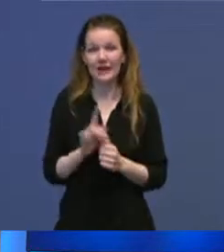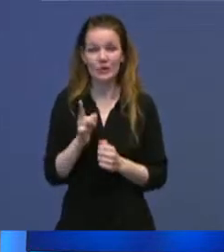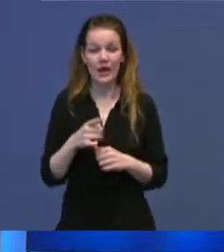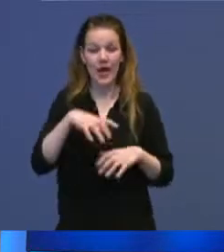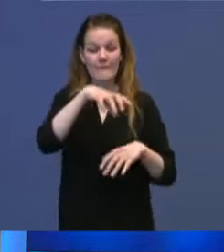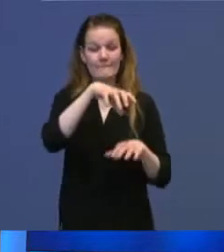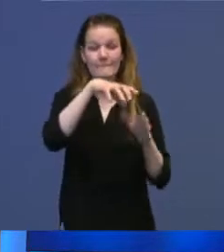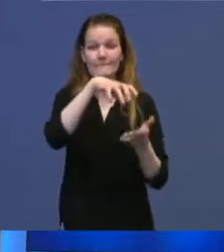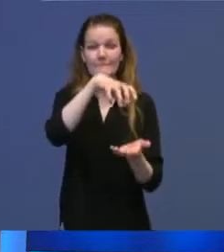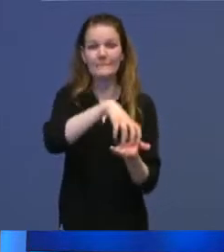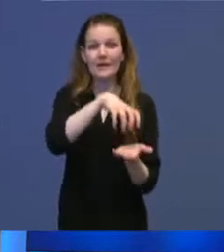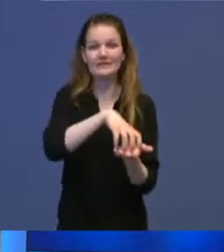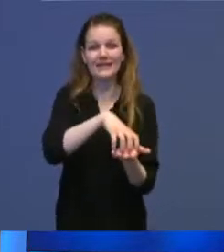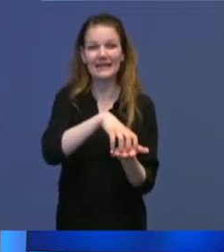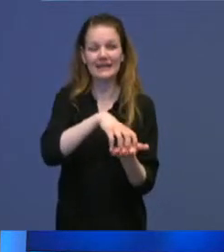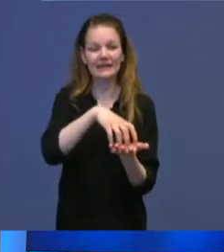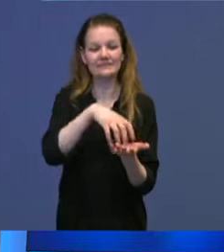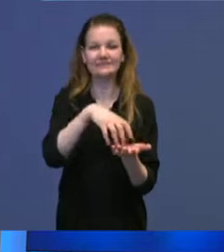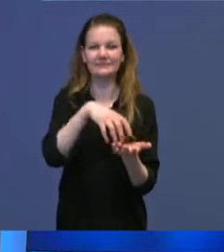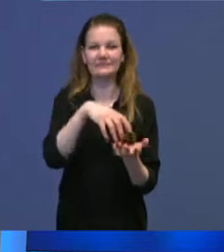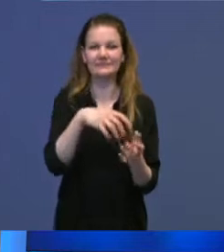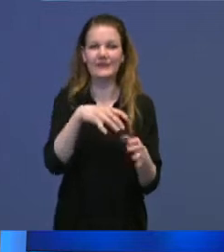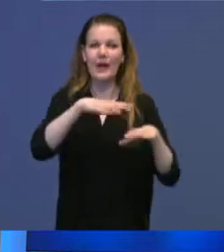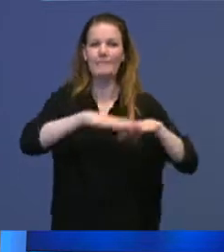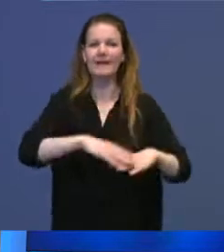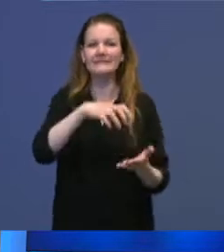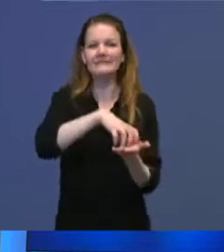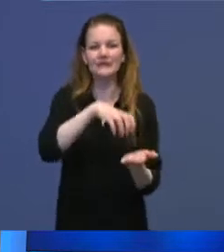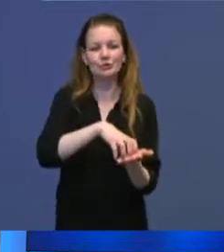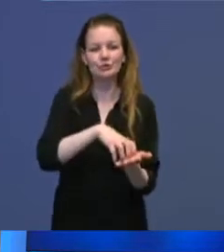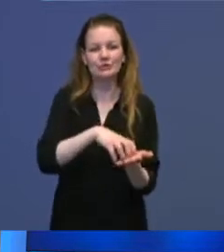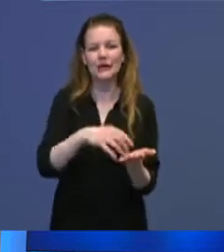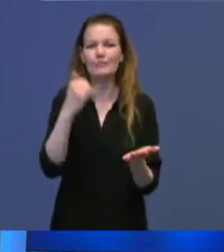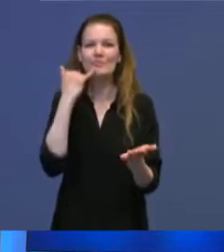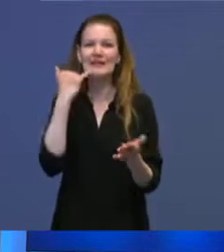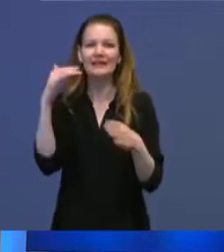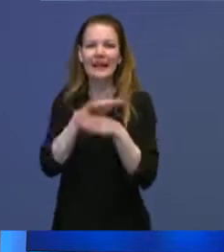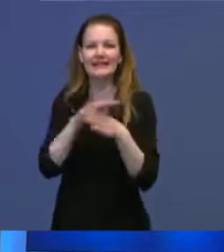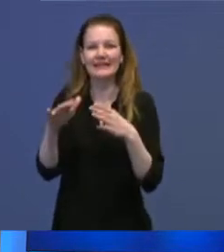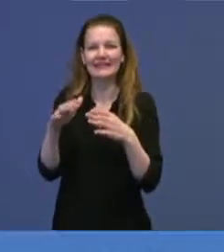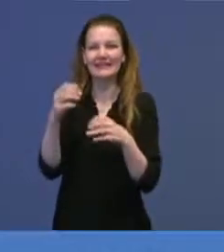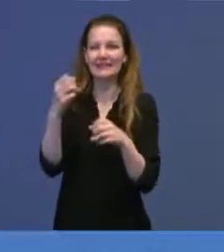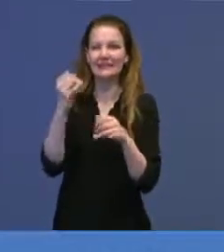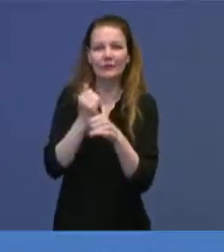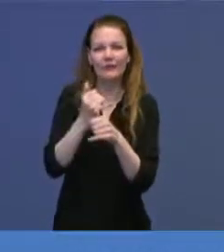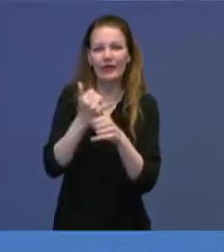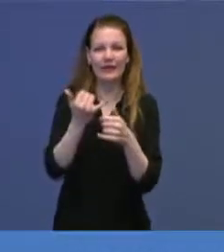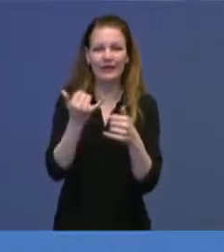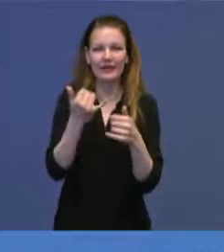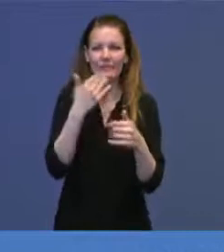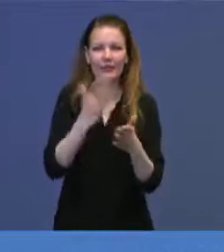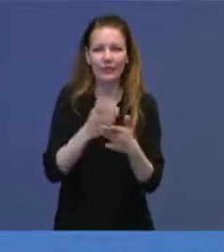basestasjoner ikke, at ikke en dekning, mobildekning forsvinner, og sykehusregister stikker av og sånn? Ja, regjeringen kom jo